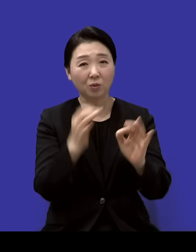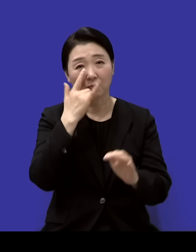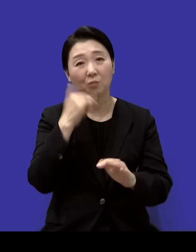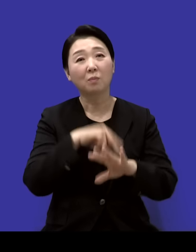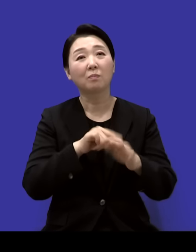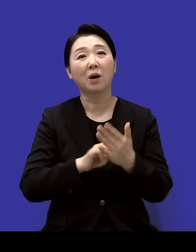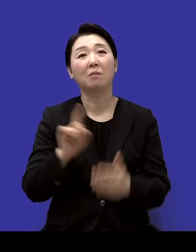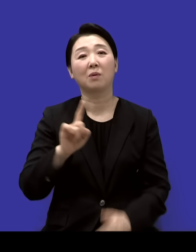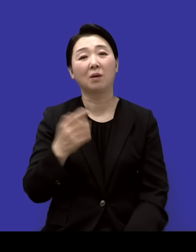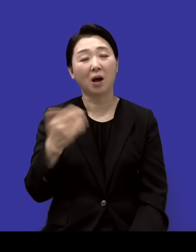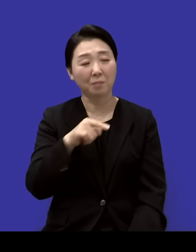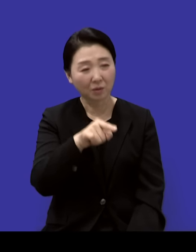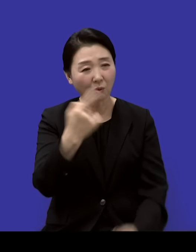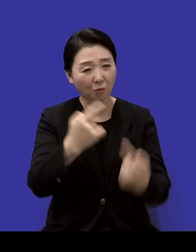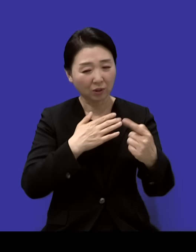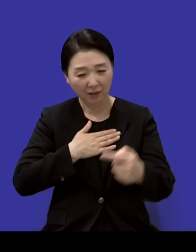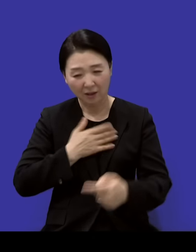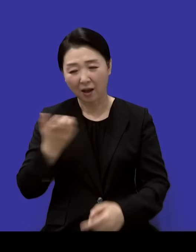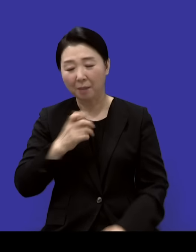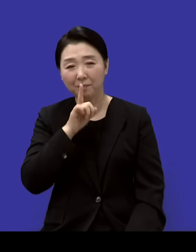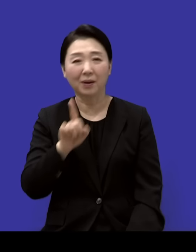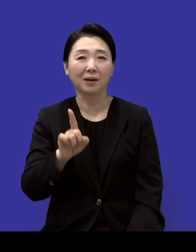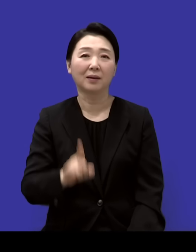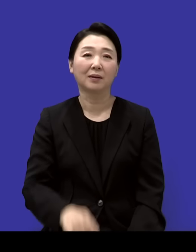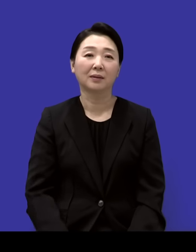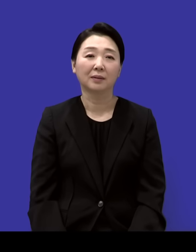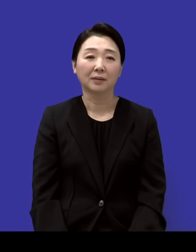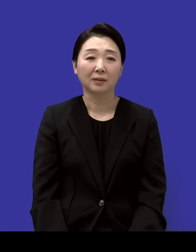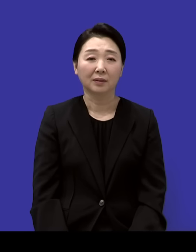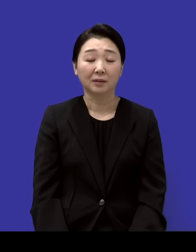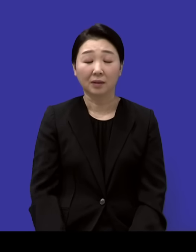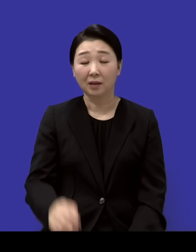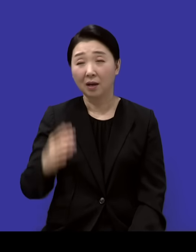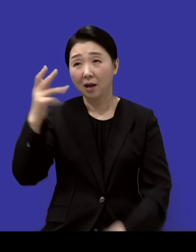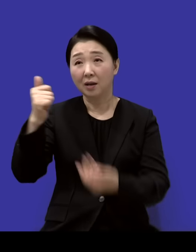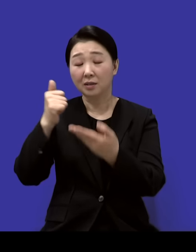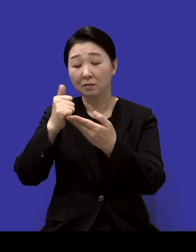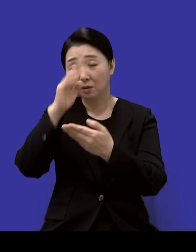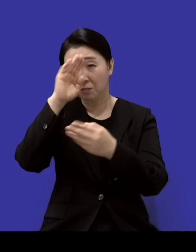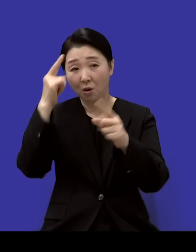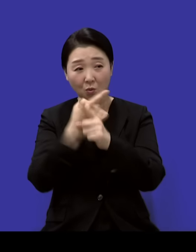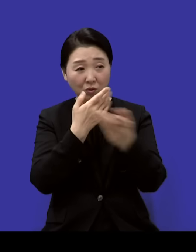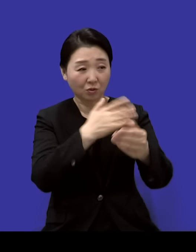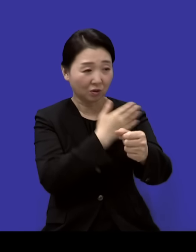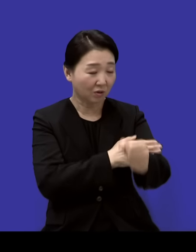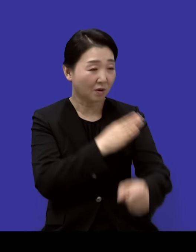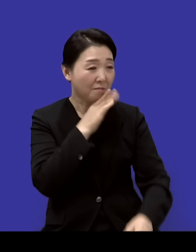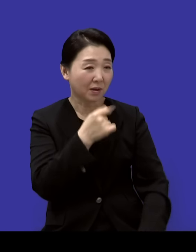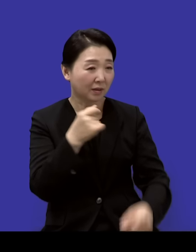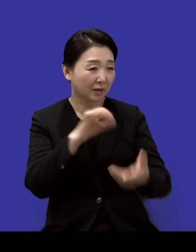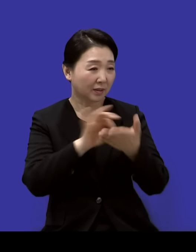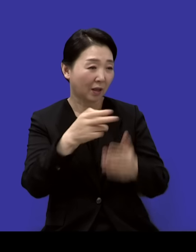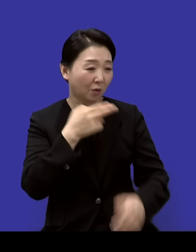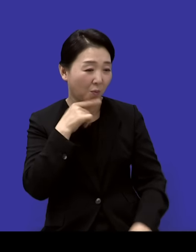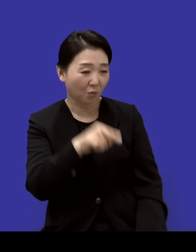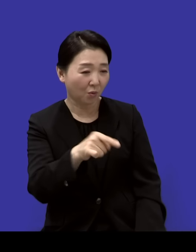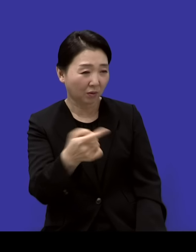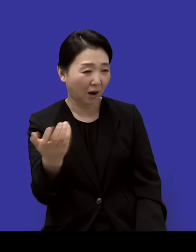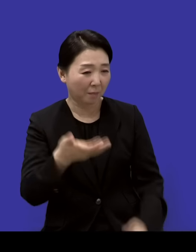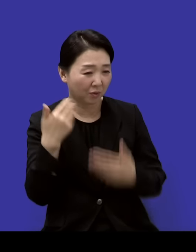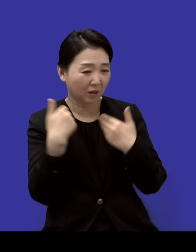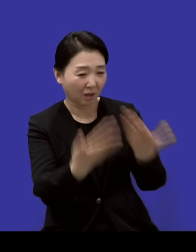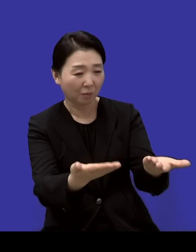심정은 아파하는 너보다 더 아프다. 내가 고쳐줄 수도 있는 능력이 있는데 그걸 사용하지 않고 너를